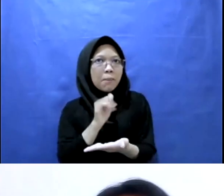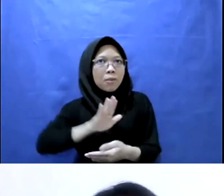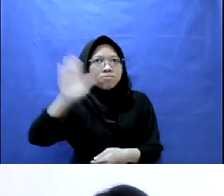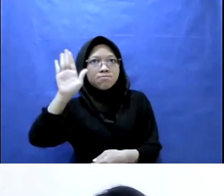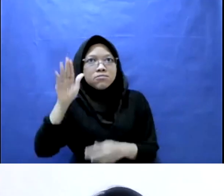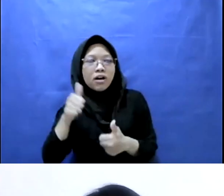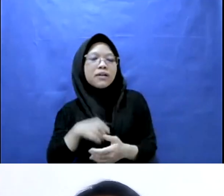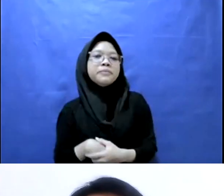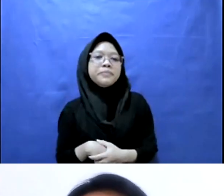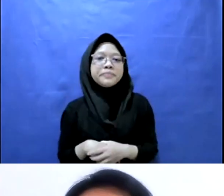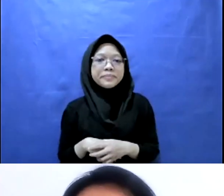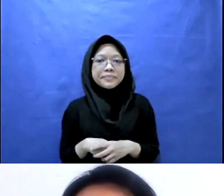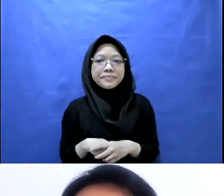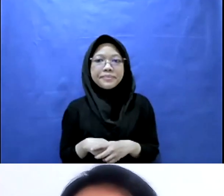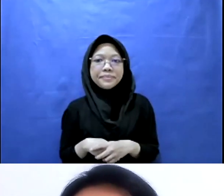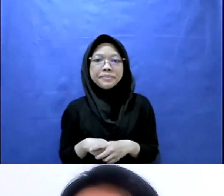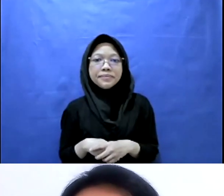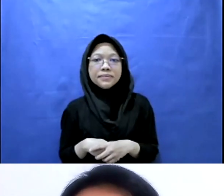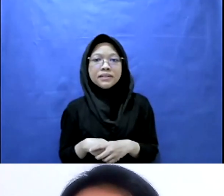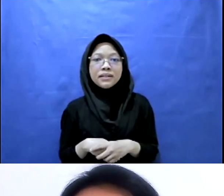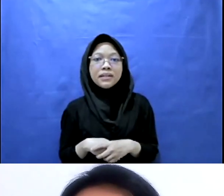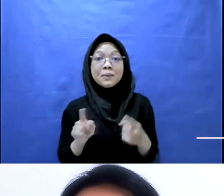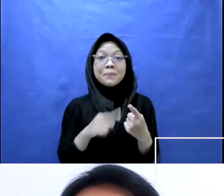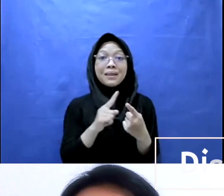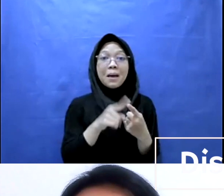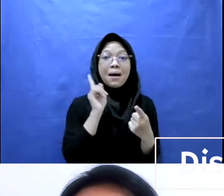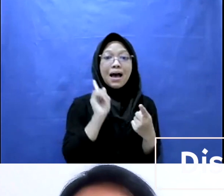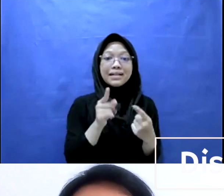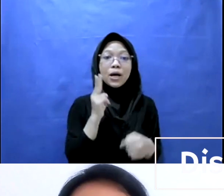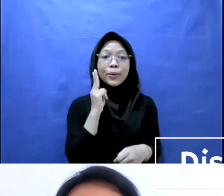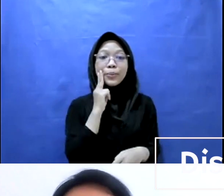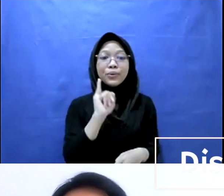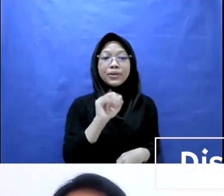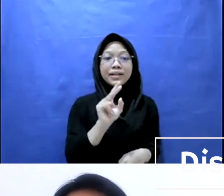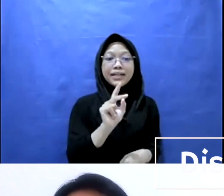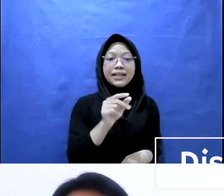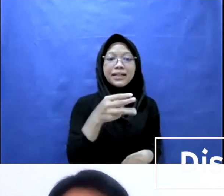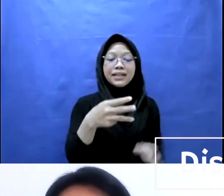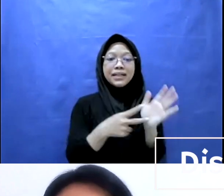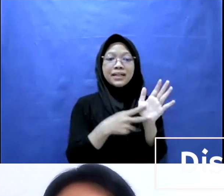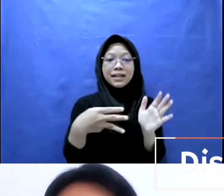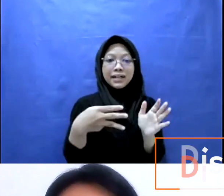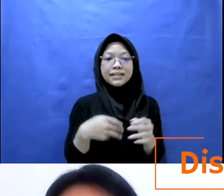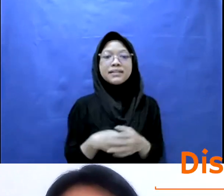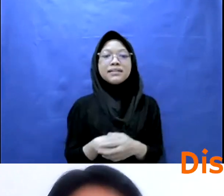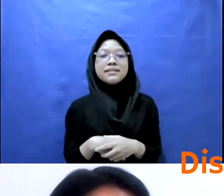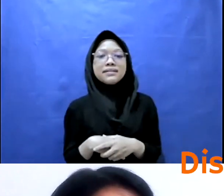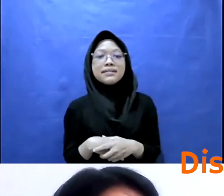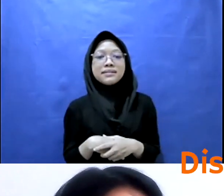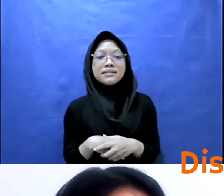oke yang pertama kita ada mbak mbak Irene ya Kalau Mbak Rini akan